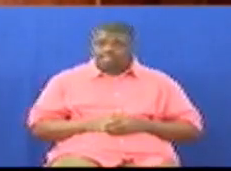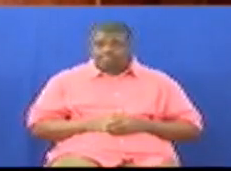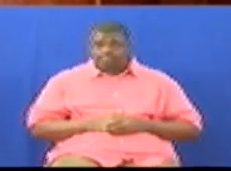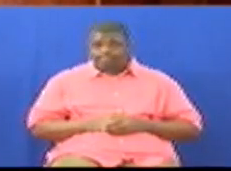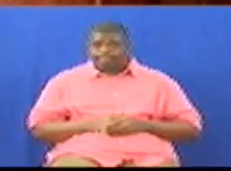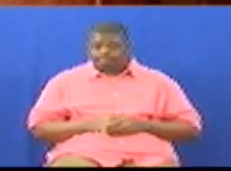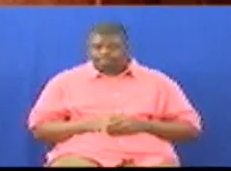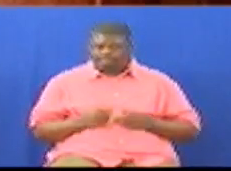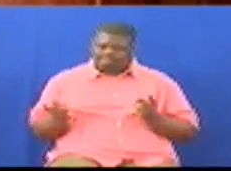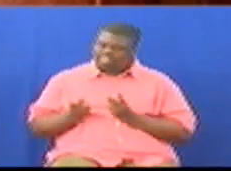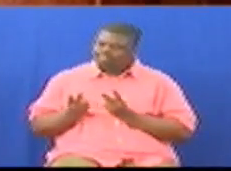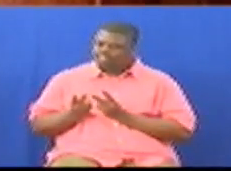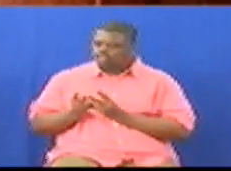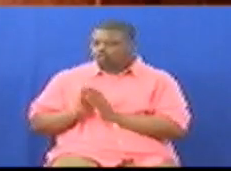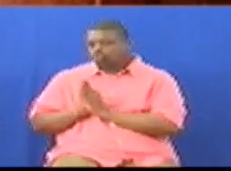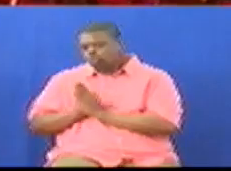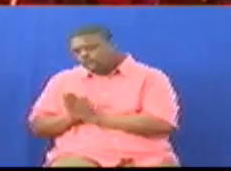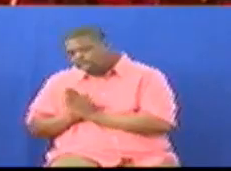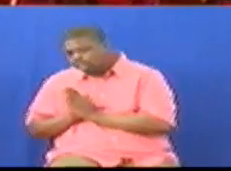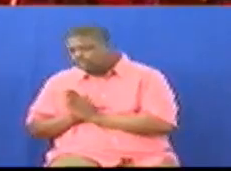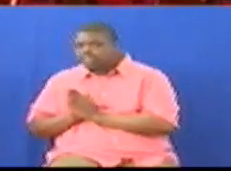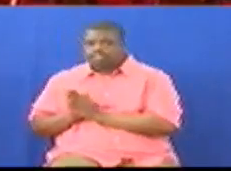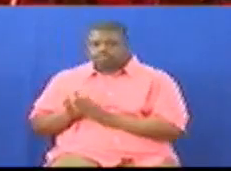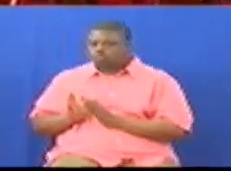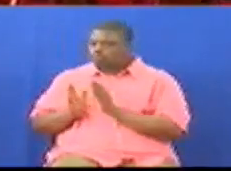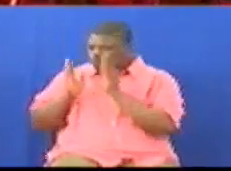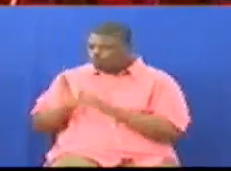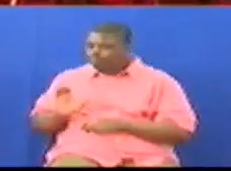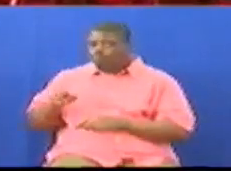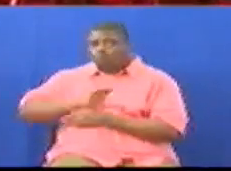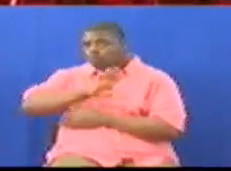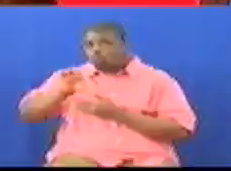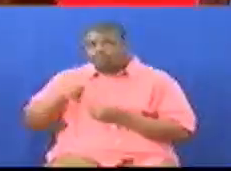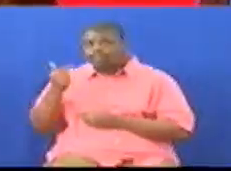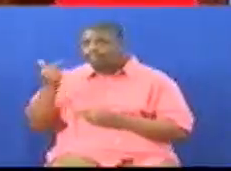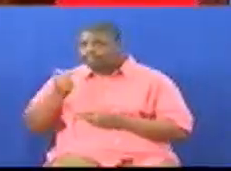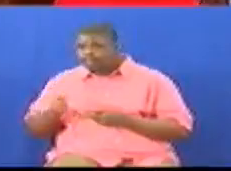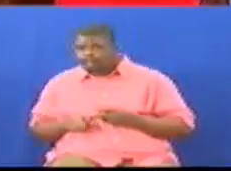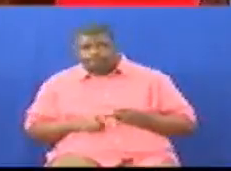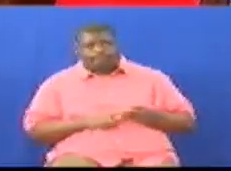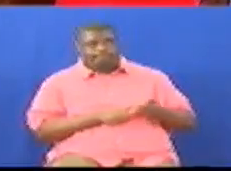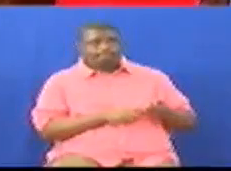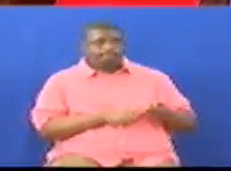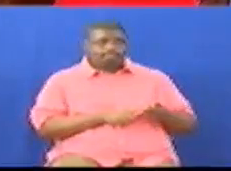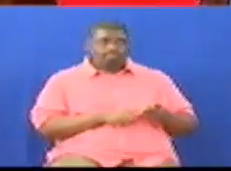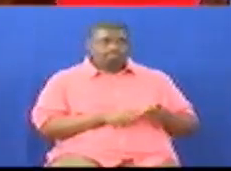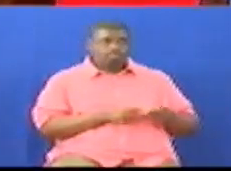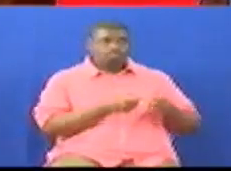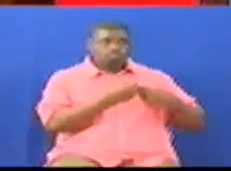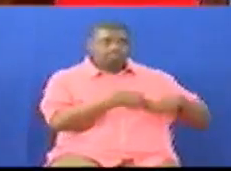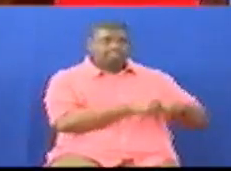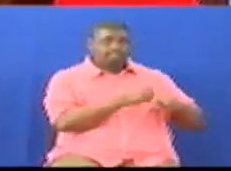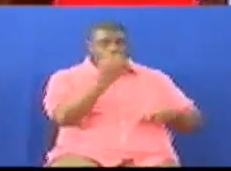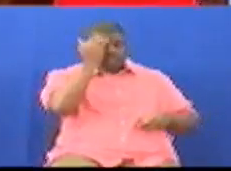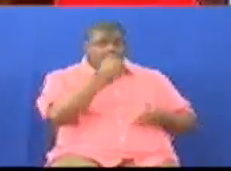Aidha, shukrani za kamati hizo waendee wakuu wa mikoa yote ya Tanzania, sekretarieti ya mikoa, halmashauri zote nchini kwa utekelezaji makini